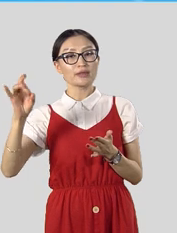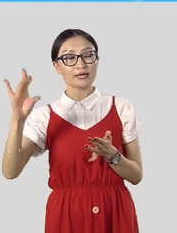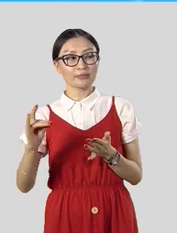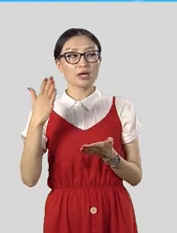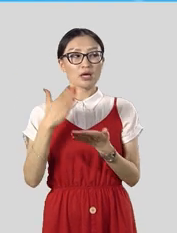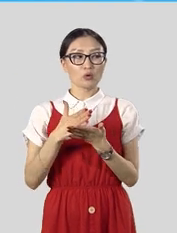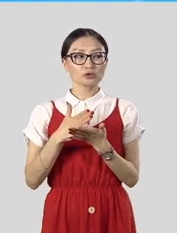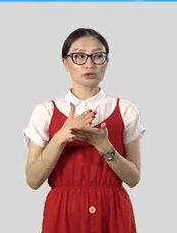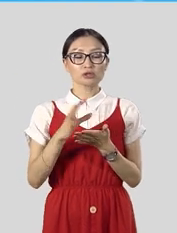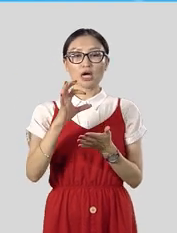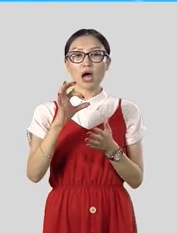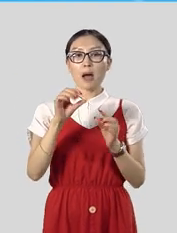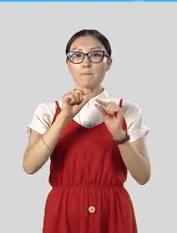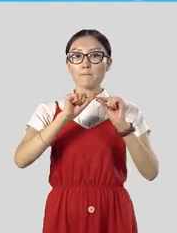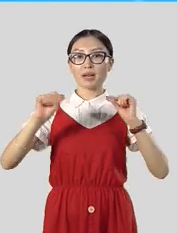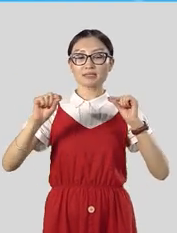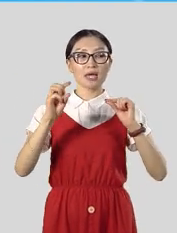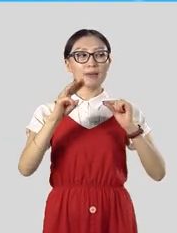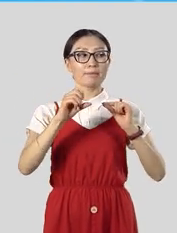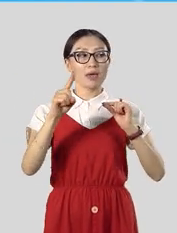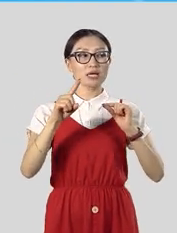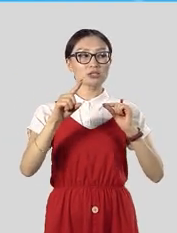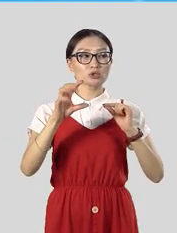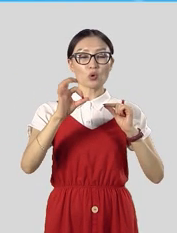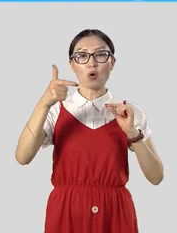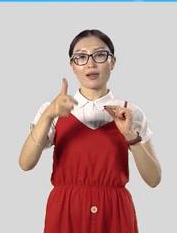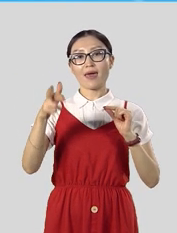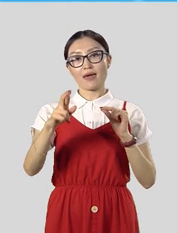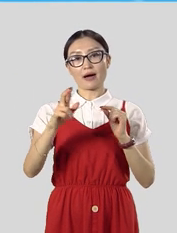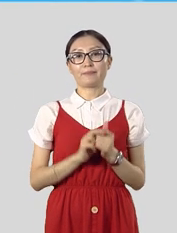находится опорная пластинка мезоглия.